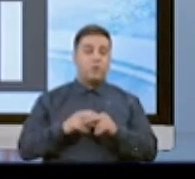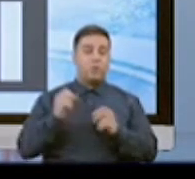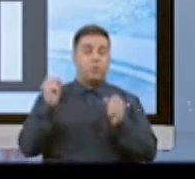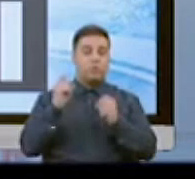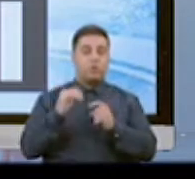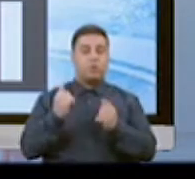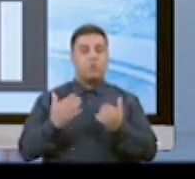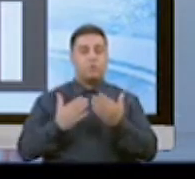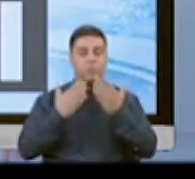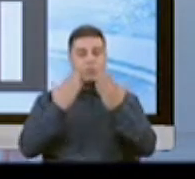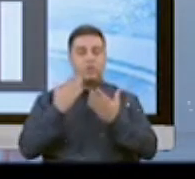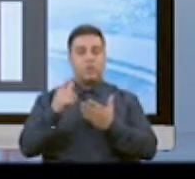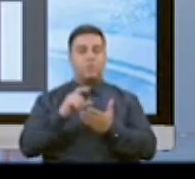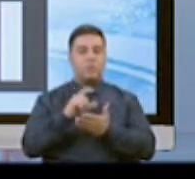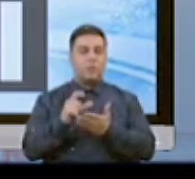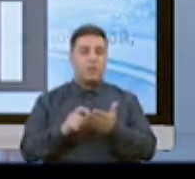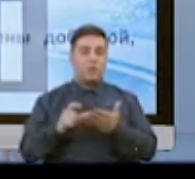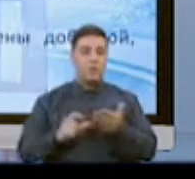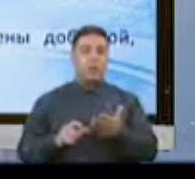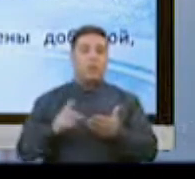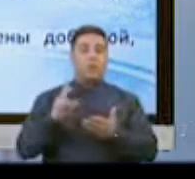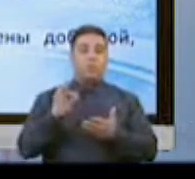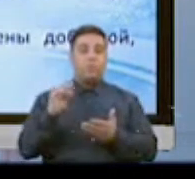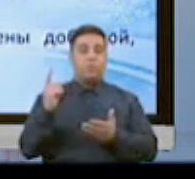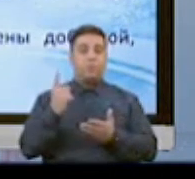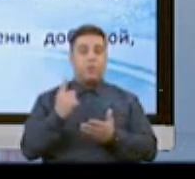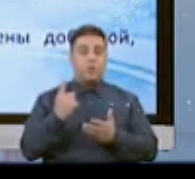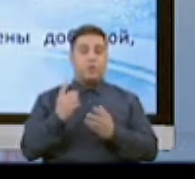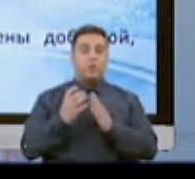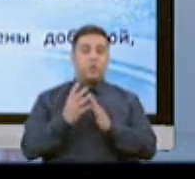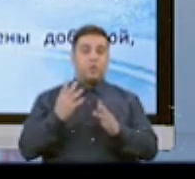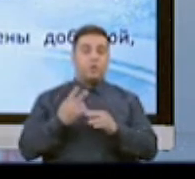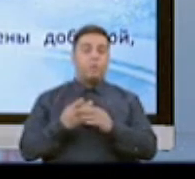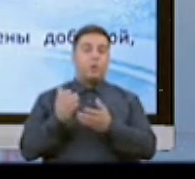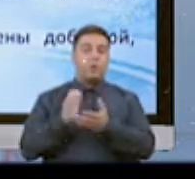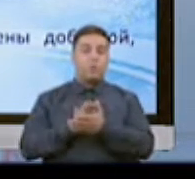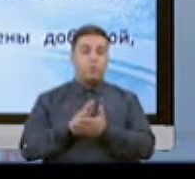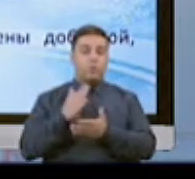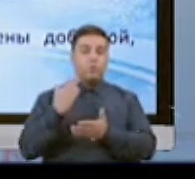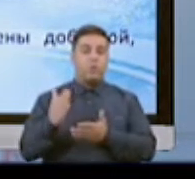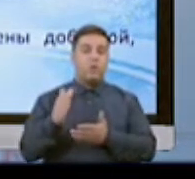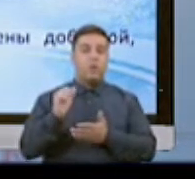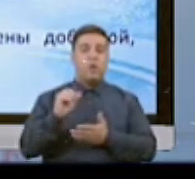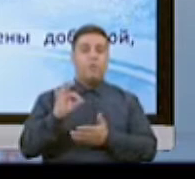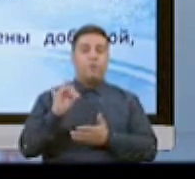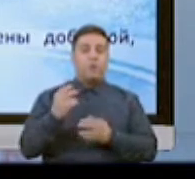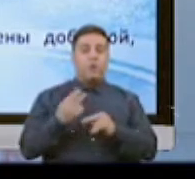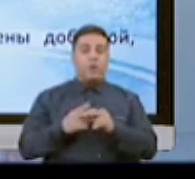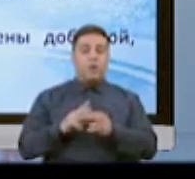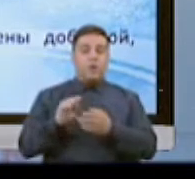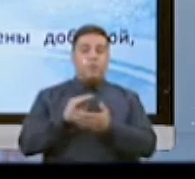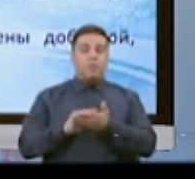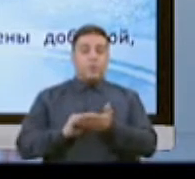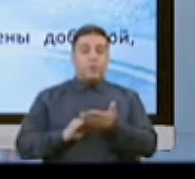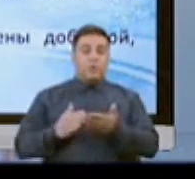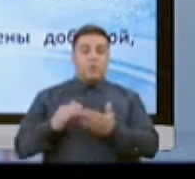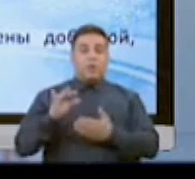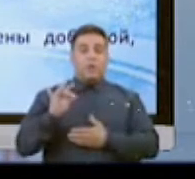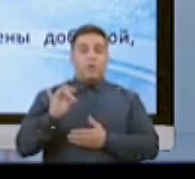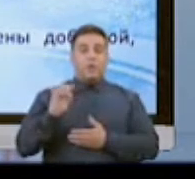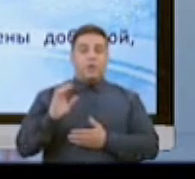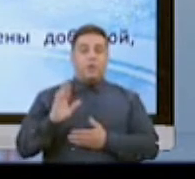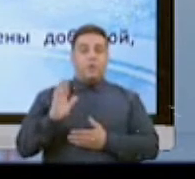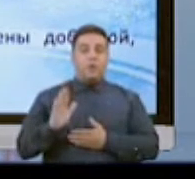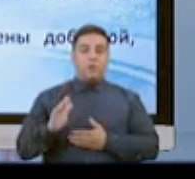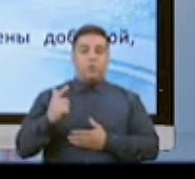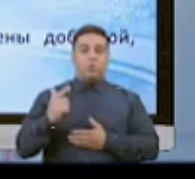давайте прочитаем стихотворение. Но прежде познакомимся с творчеством автора данного произведения. Ирина